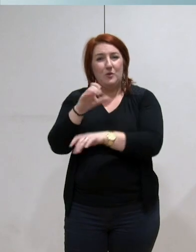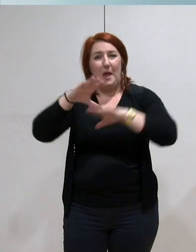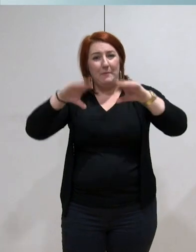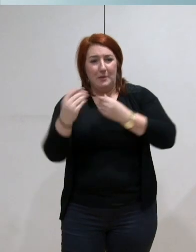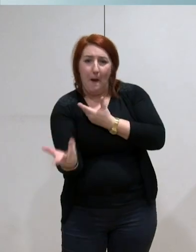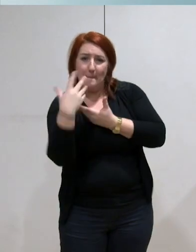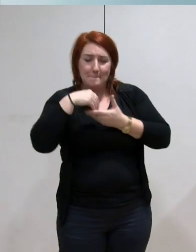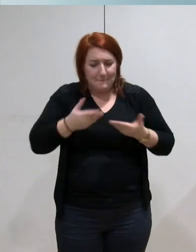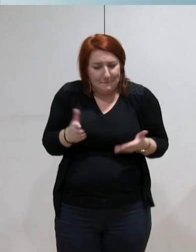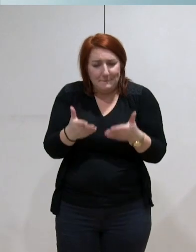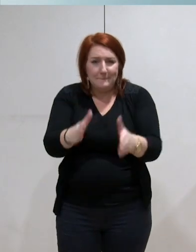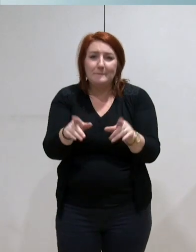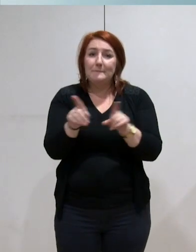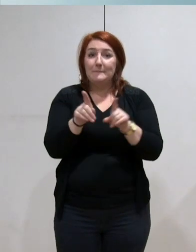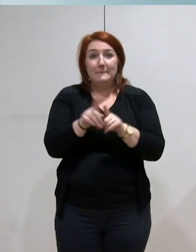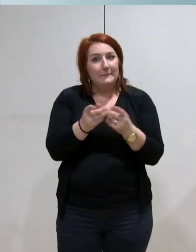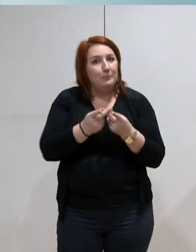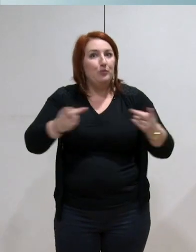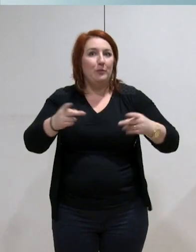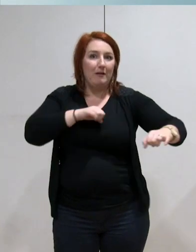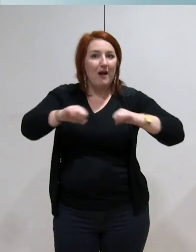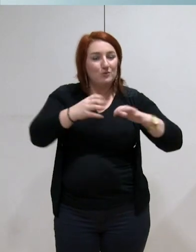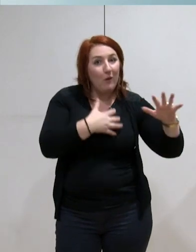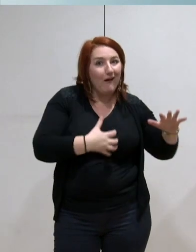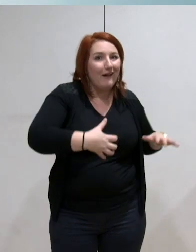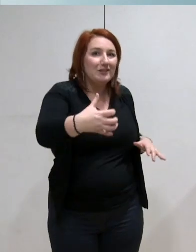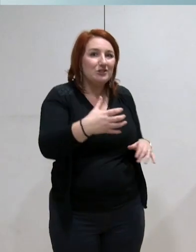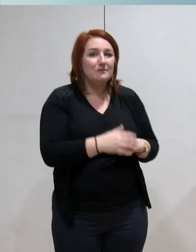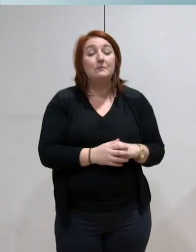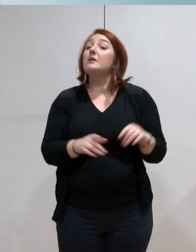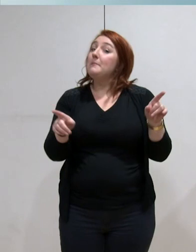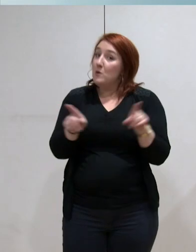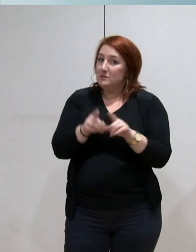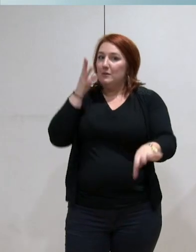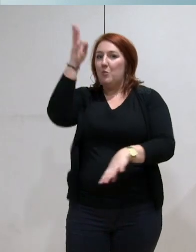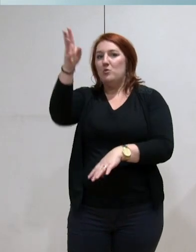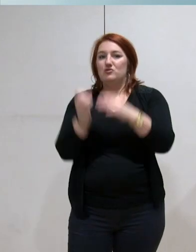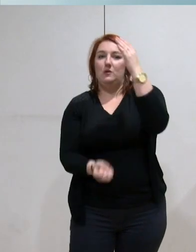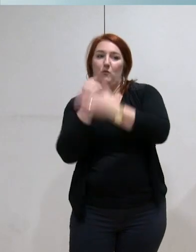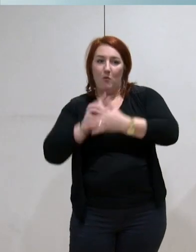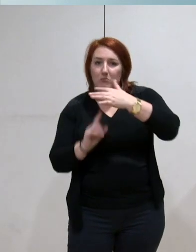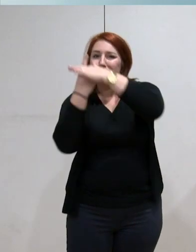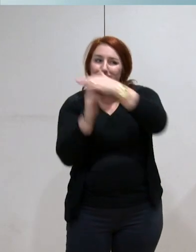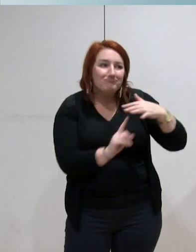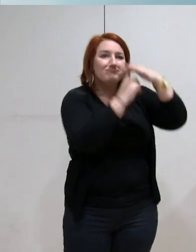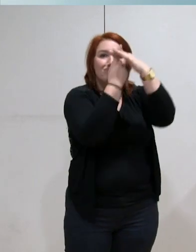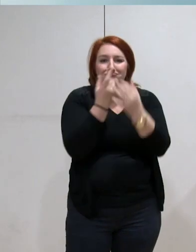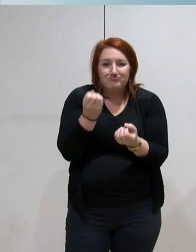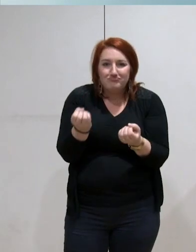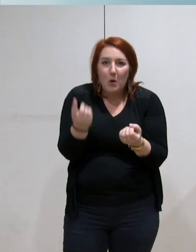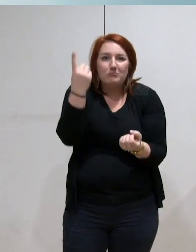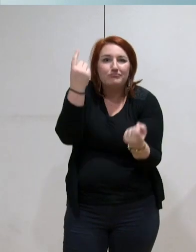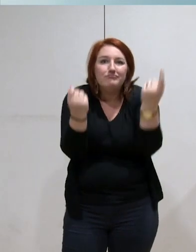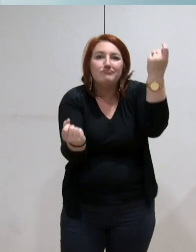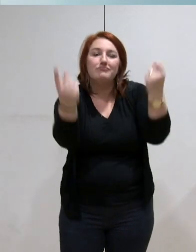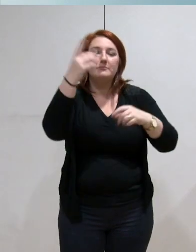enrichir l'action publique de et de favoriser également l'émer ence de projets nouveaux donc on a mis en place aussi